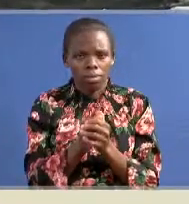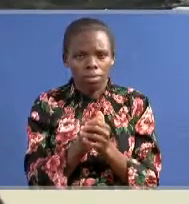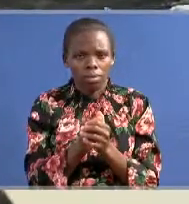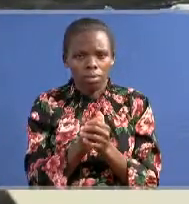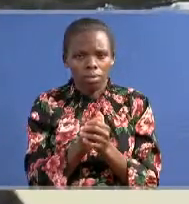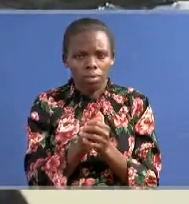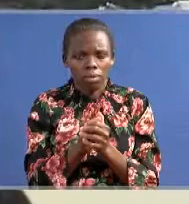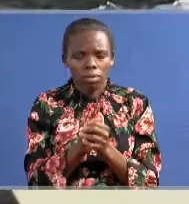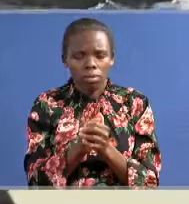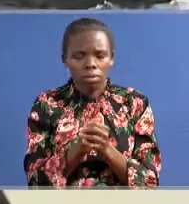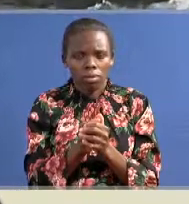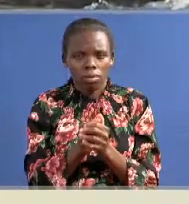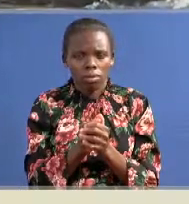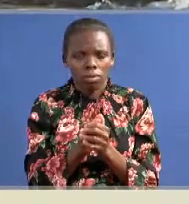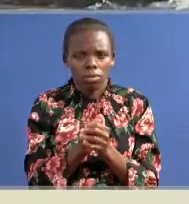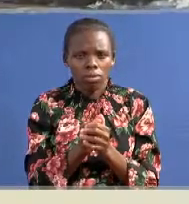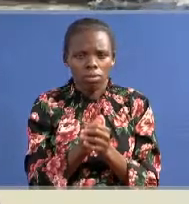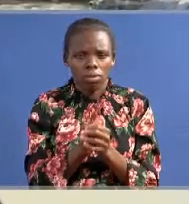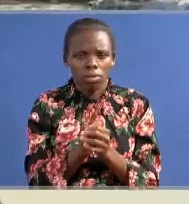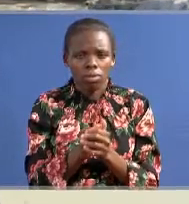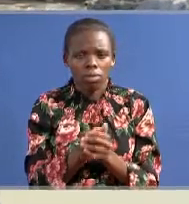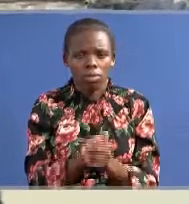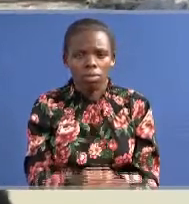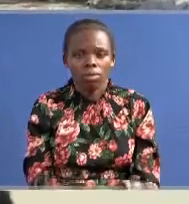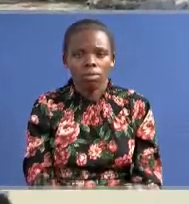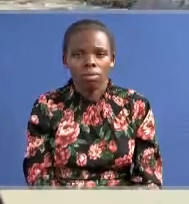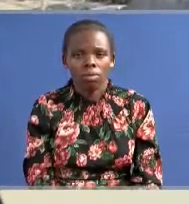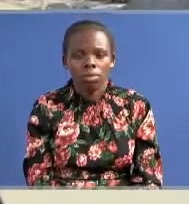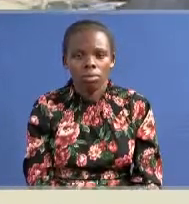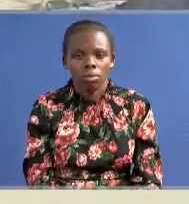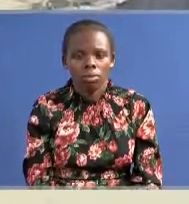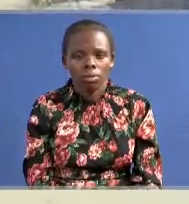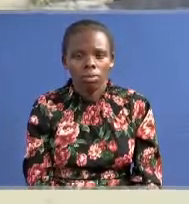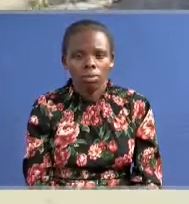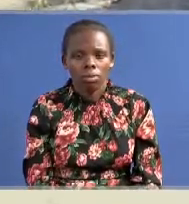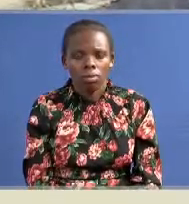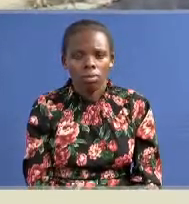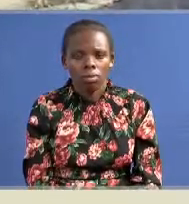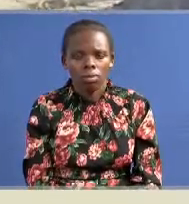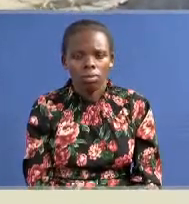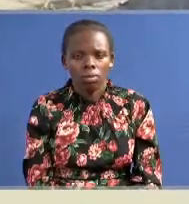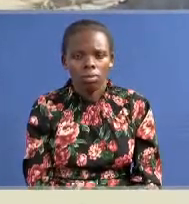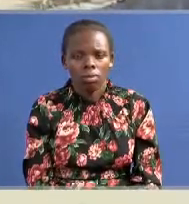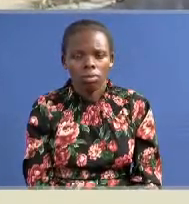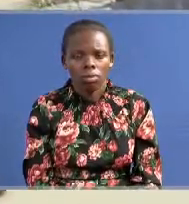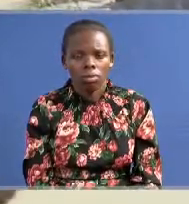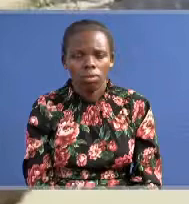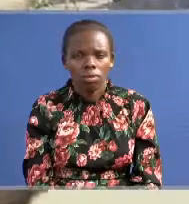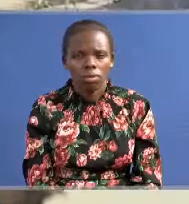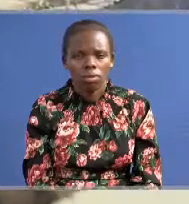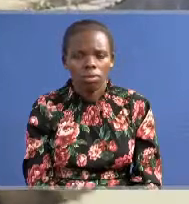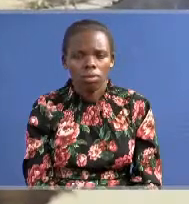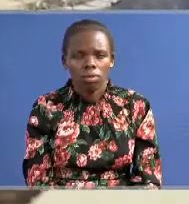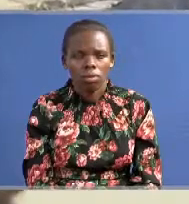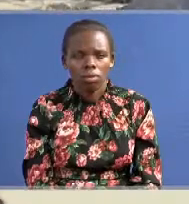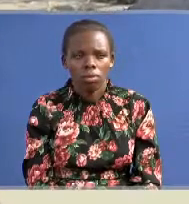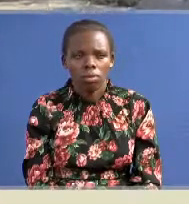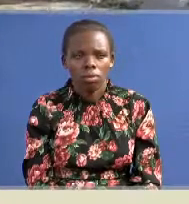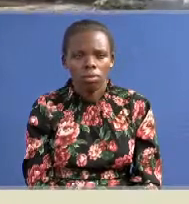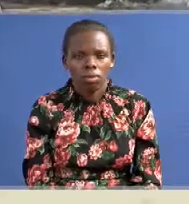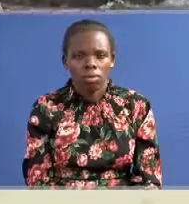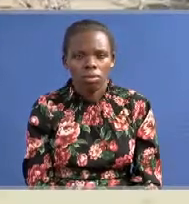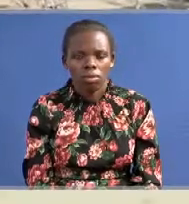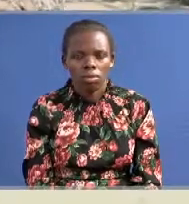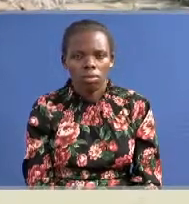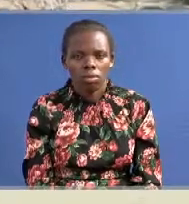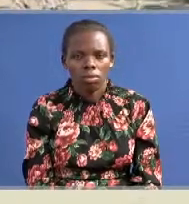wameshinda hapa na njaa. Hakuna mtu anaweza kuwasaidia, hakuna serikali tunaona hapa, isipokuwa ni majibu tu wamekuja na wameenda